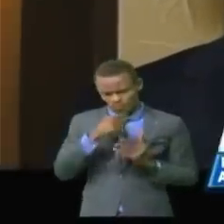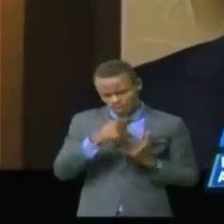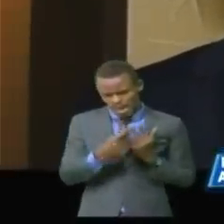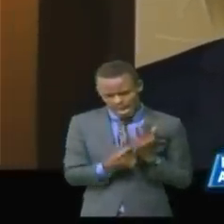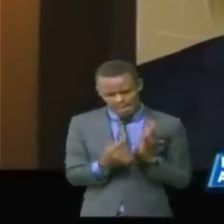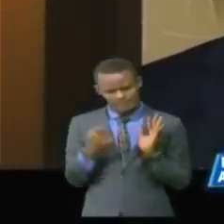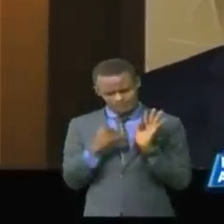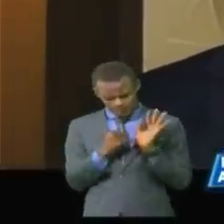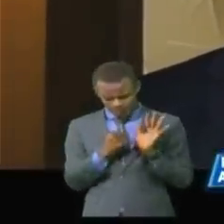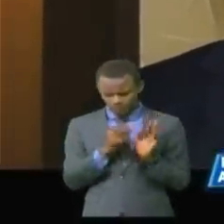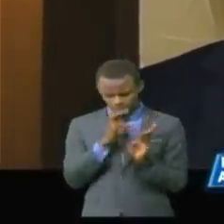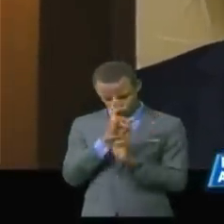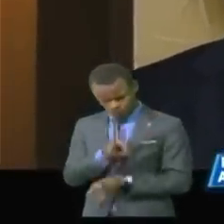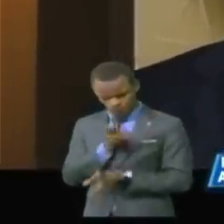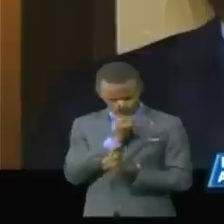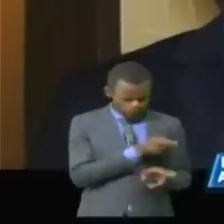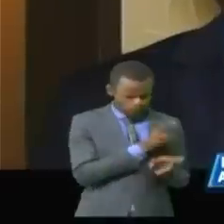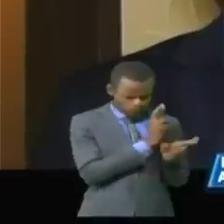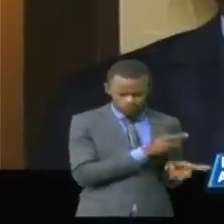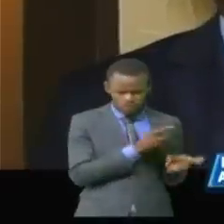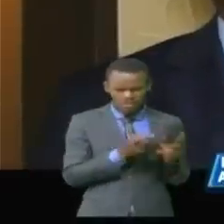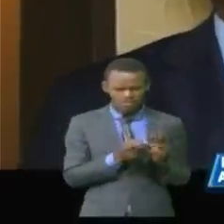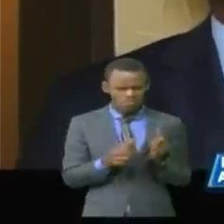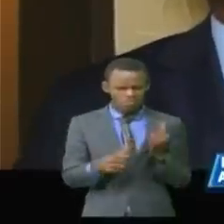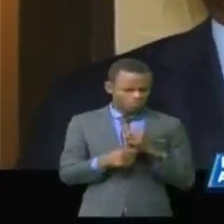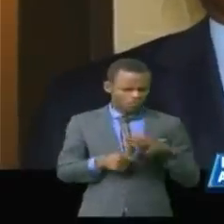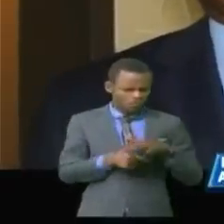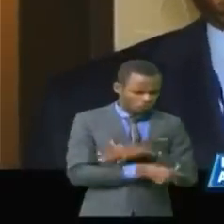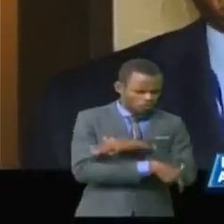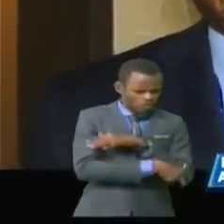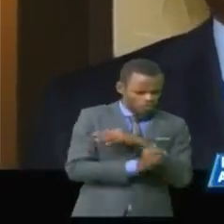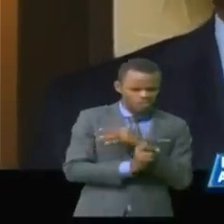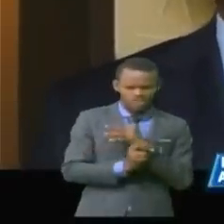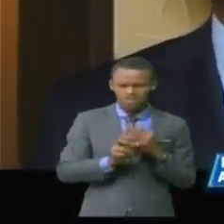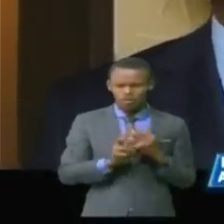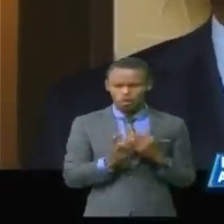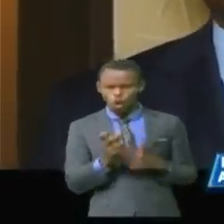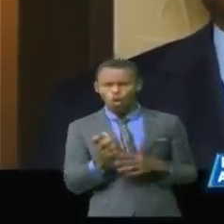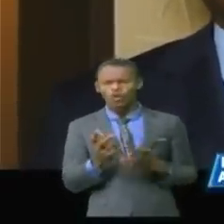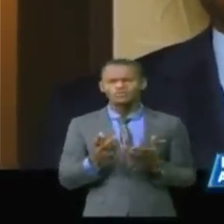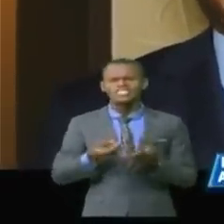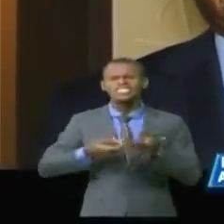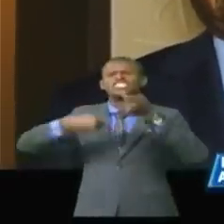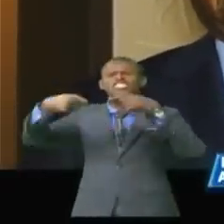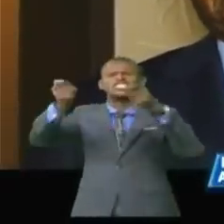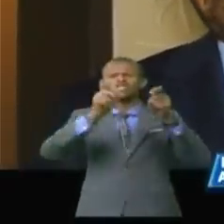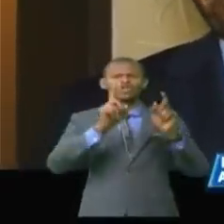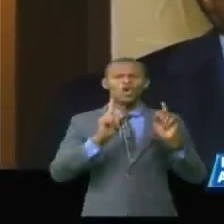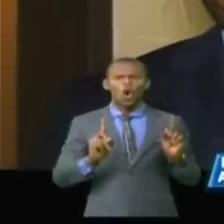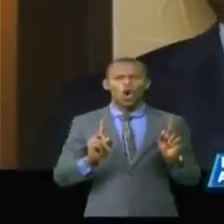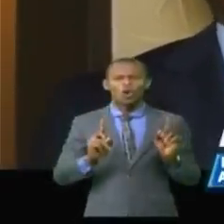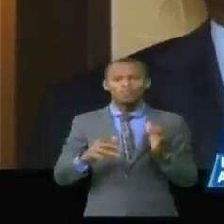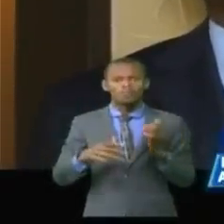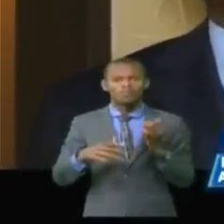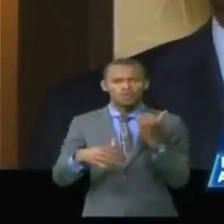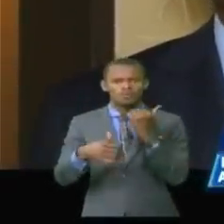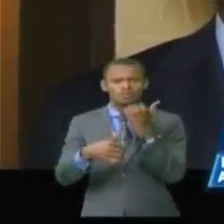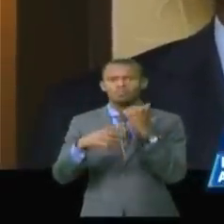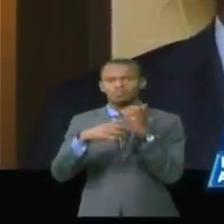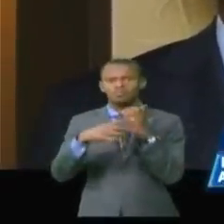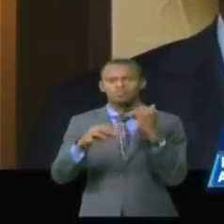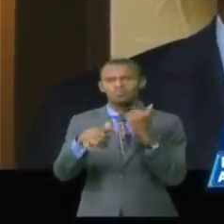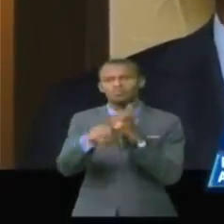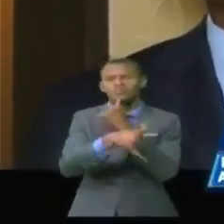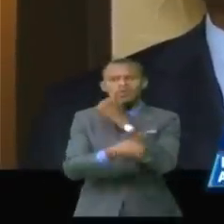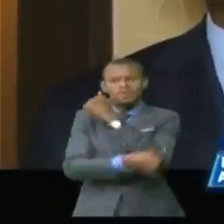pour que tout le monde puisse se retrouver dans la région. Le problème, il est sécuritaire. Donc il faut que les autres pays comprennent qu'on ne peut pas envoyer un chef de division dans